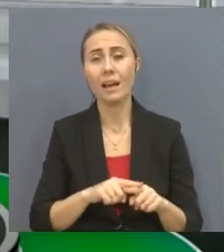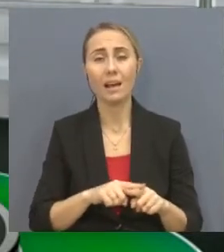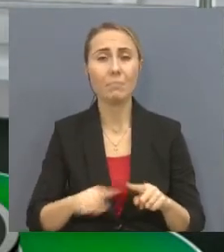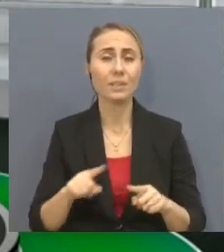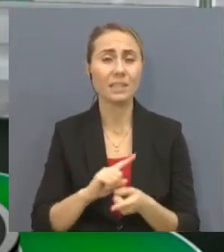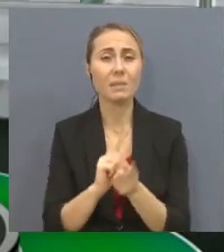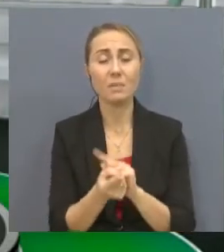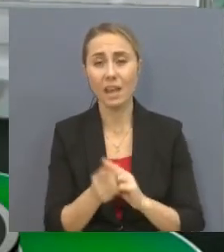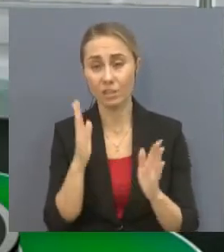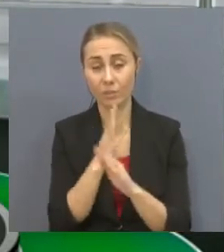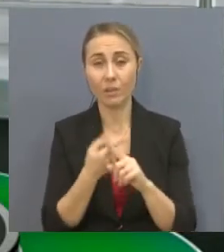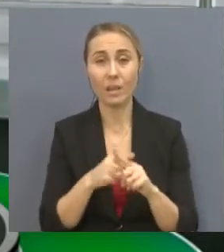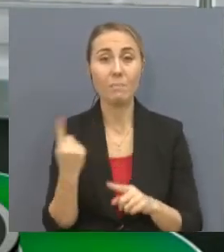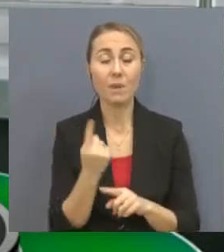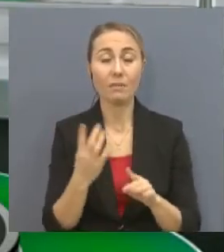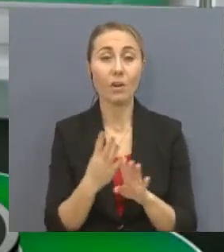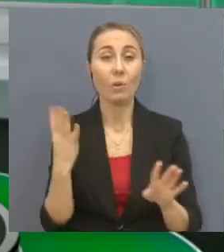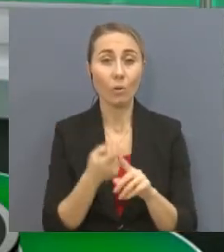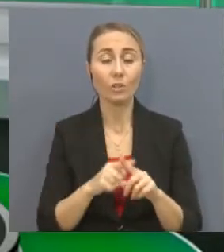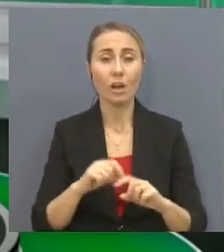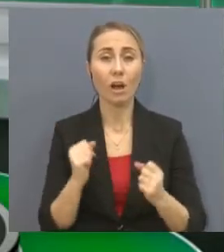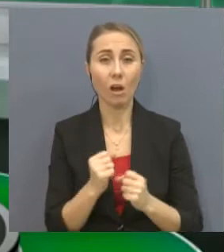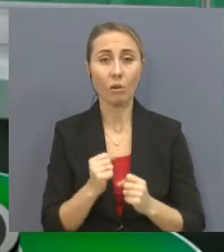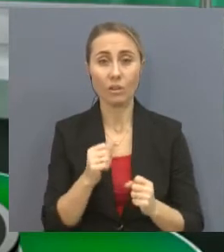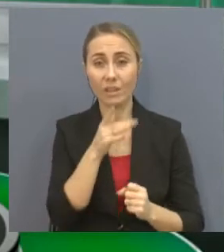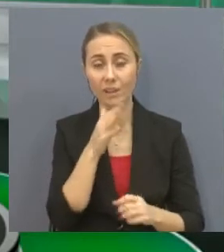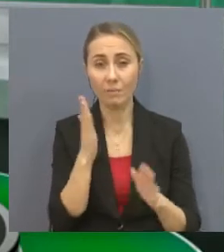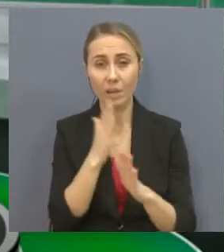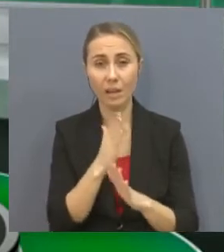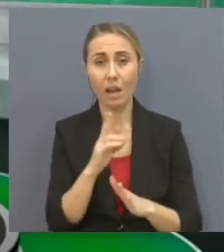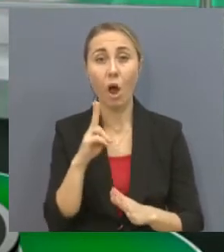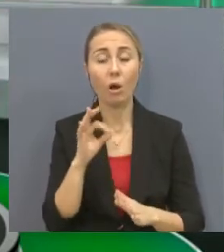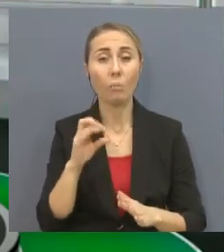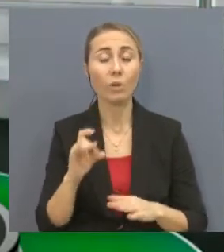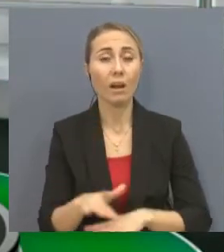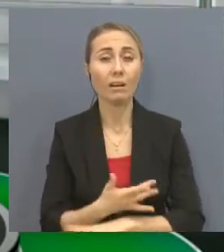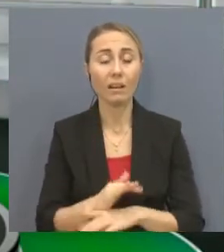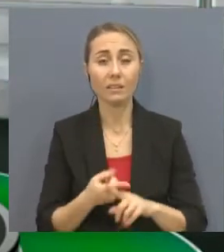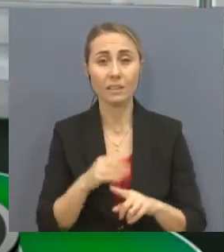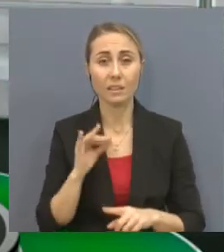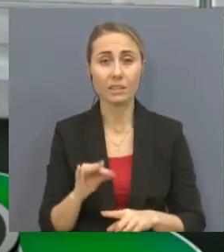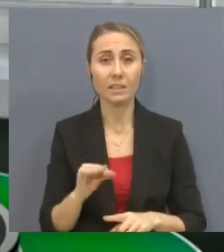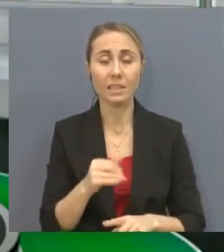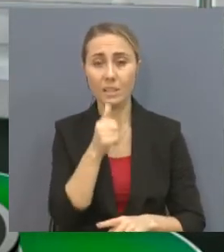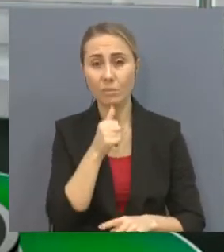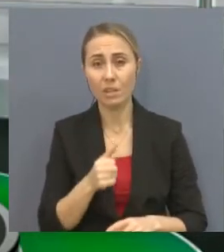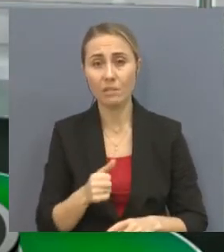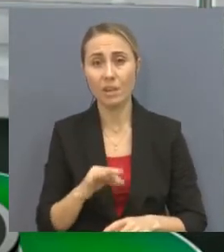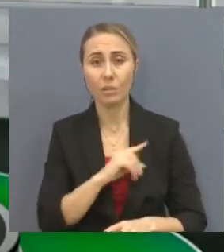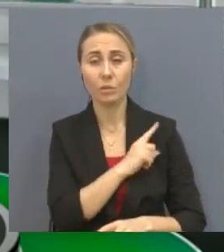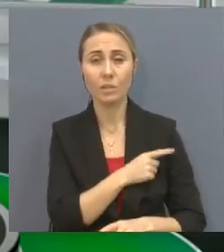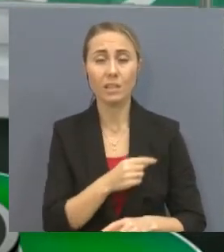в первую очередь холодное время года наносит удар по коммунальному хозяйству и испытывает на прочность даже силовые